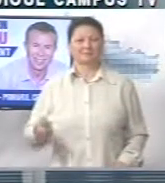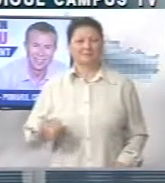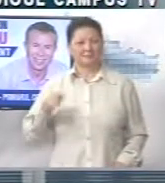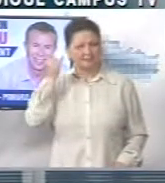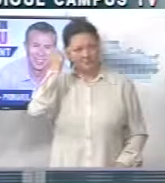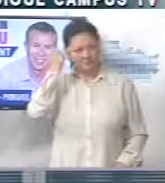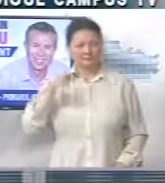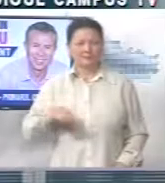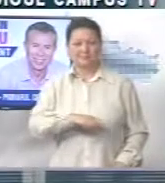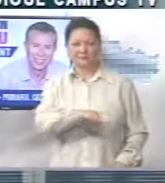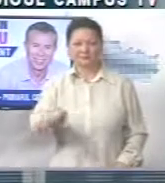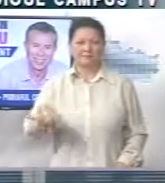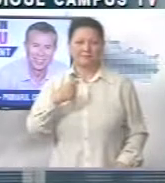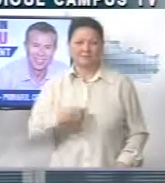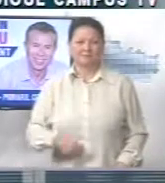noi.